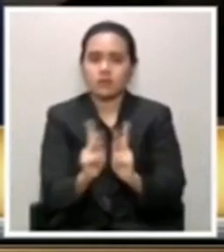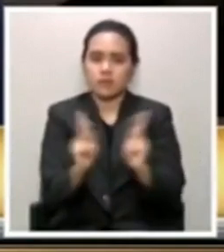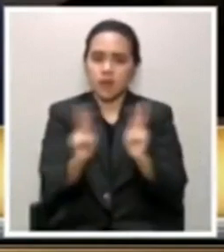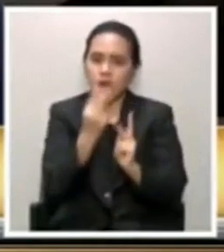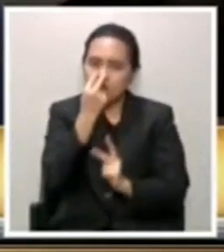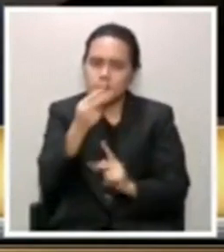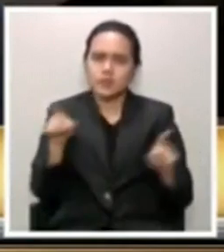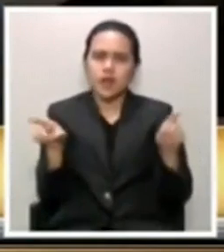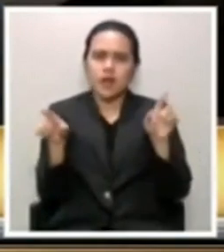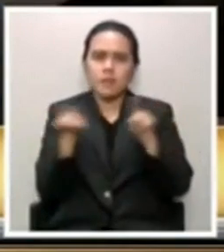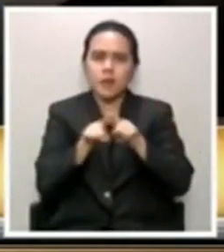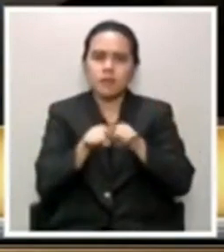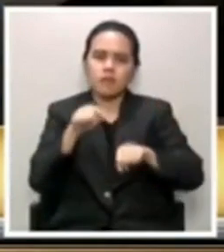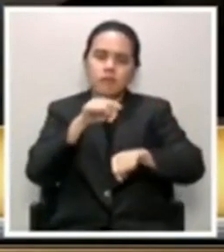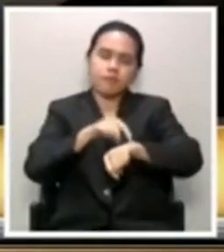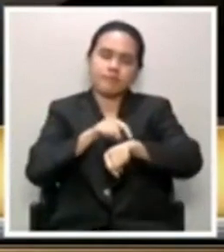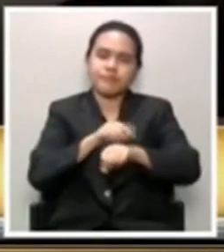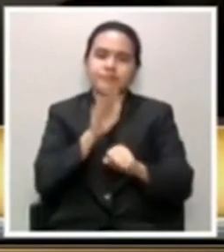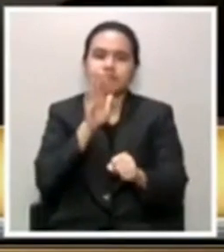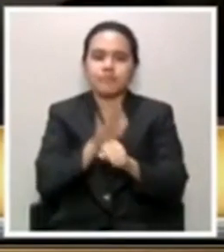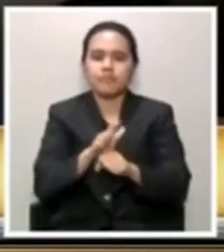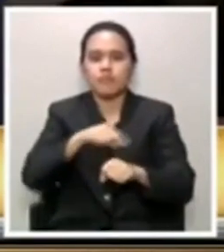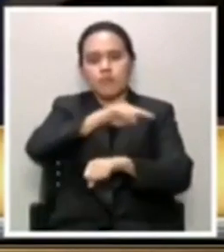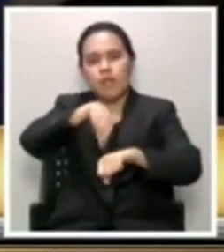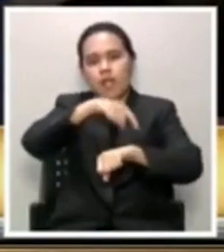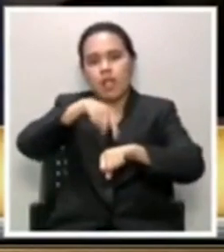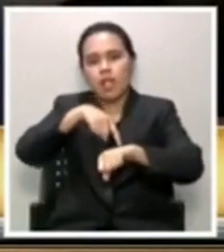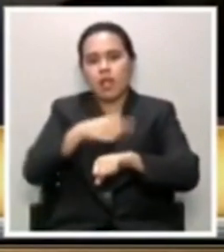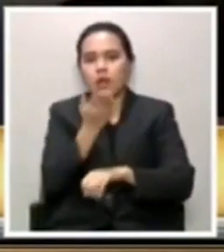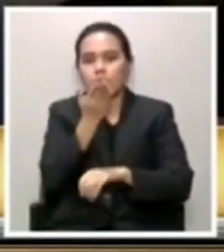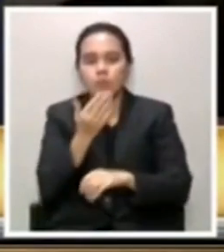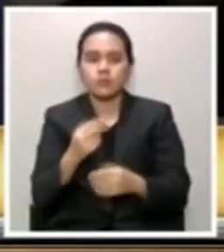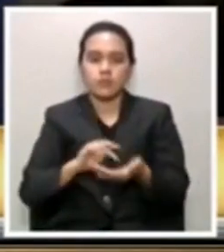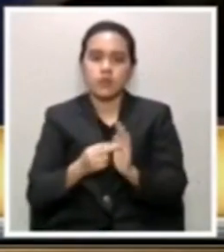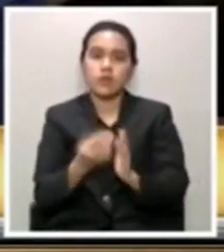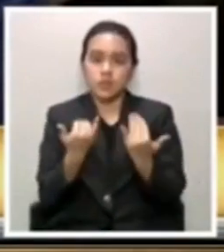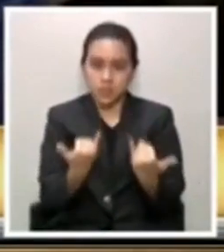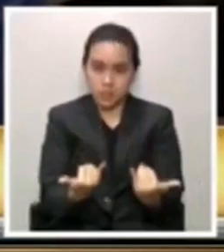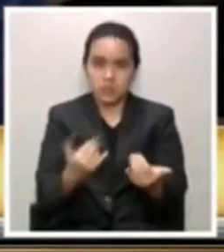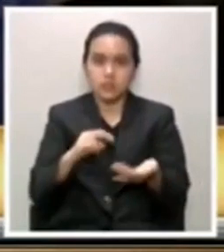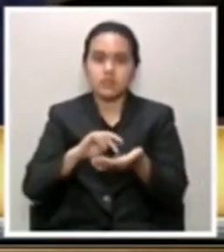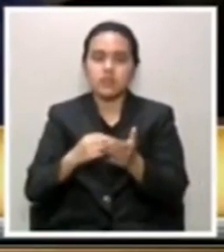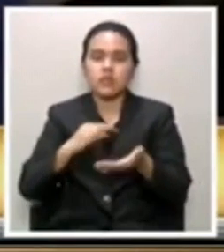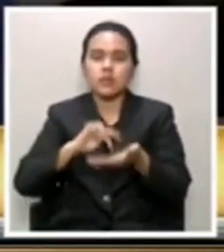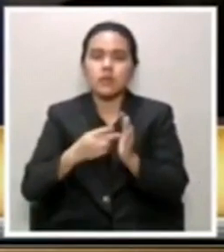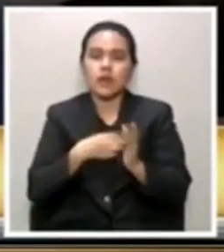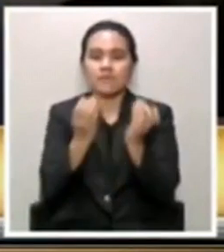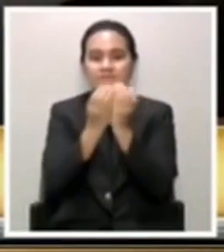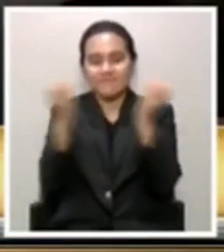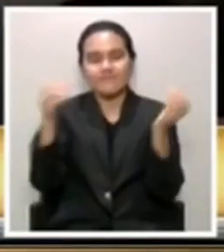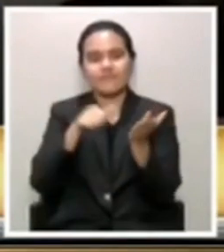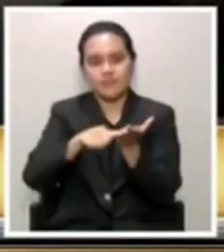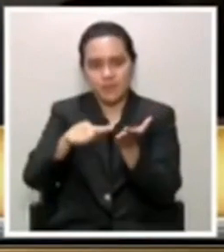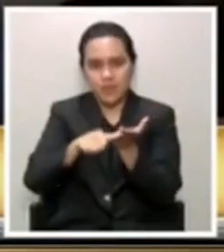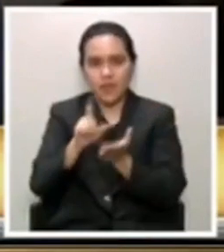เป็นเรื่องของการซื้อเวลาอย่าให้ยัตติวันนี้กลายเป็นยัตติแห่งการขัดขวางไม่ให้แก้รัฐธรรมนูญอย่าให้คณะ